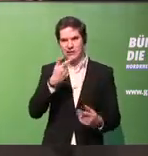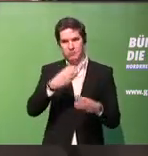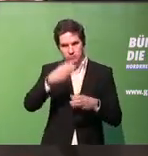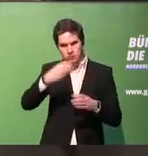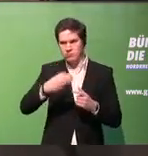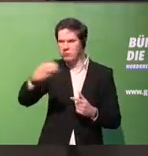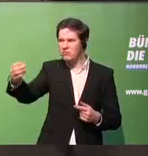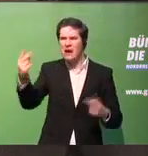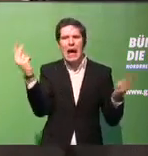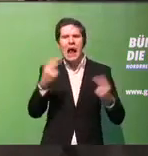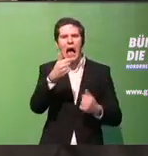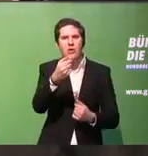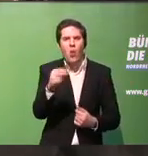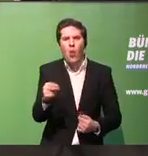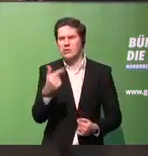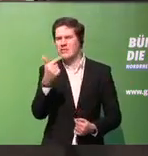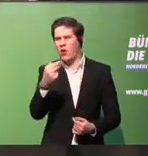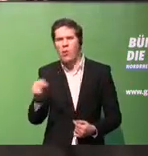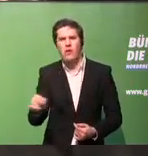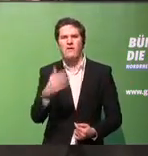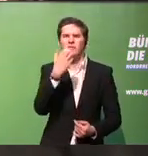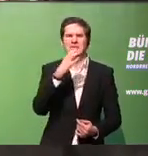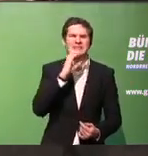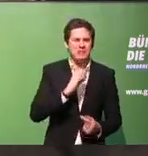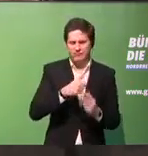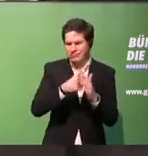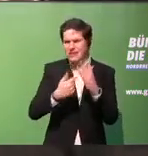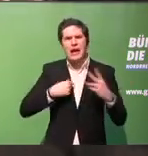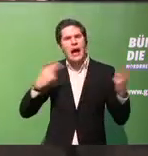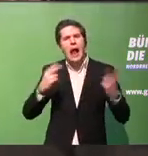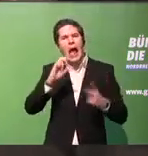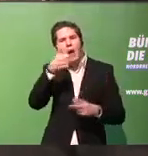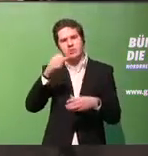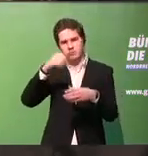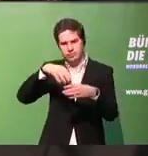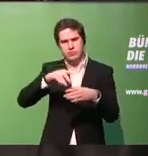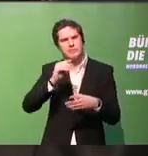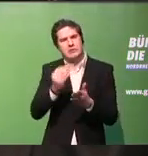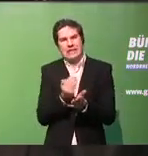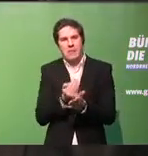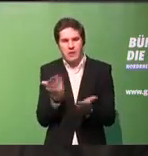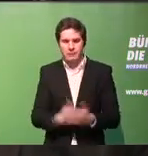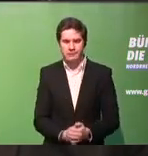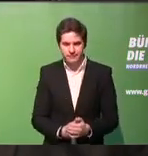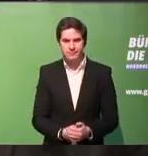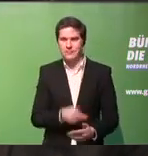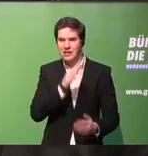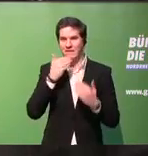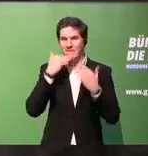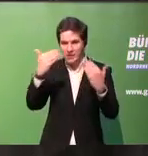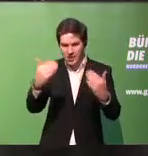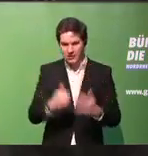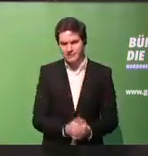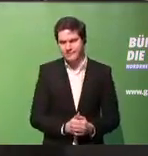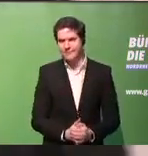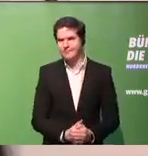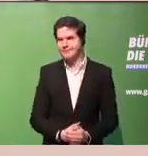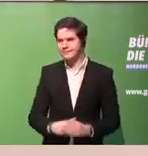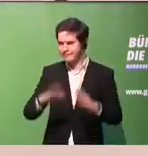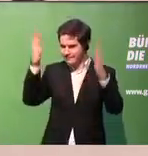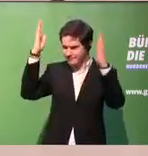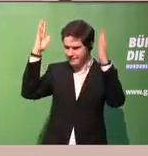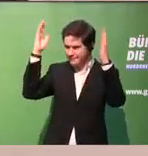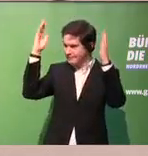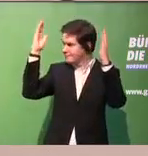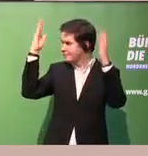immer, 1 Euro, 2, 50 Cent etc. zur Verfügung hat, würde ich euch bitten, das da reinzutun. Danke, dass ich das gerade sagen durfte. Vielen